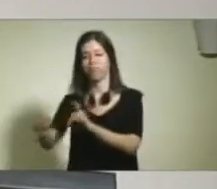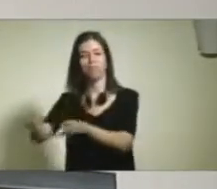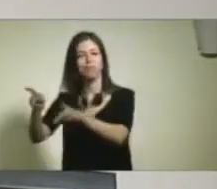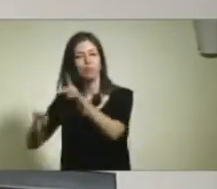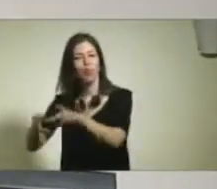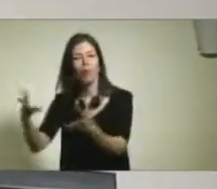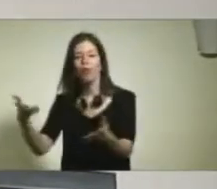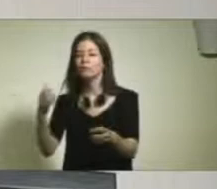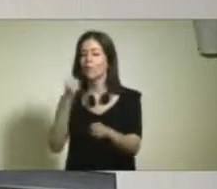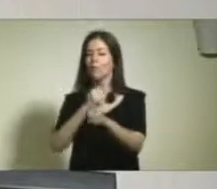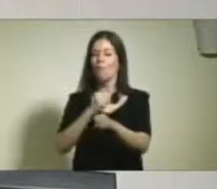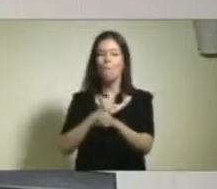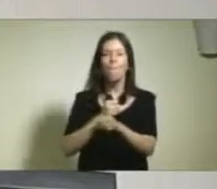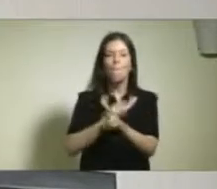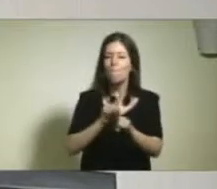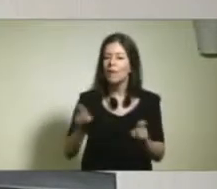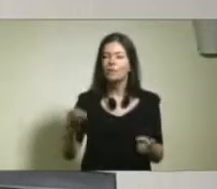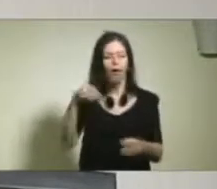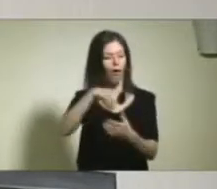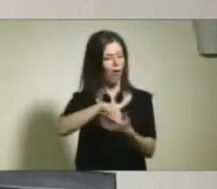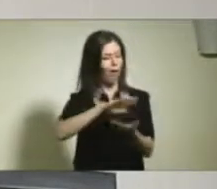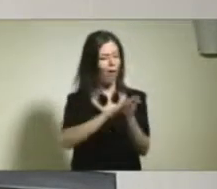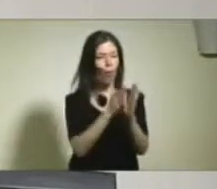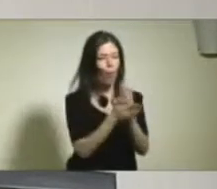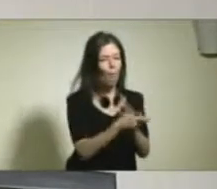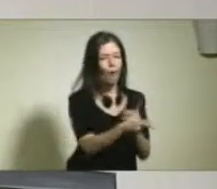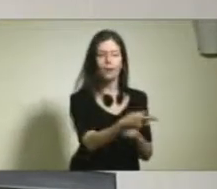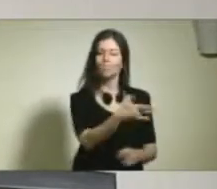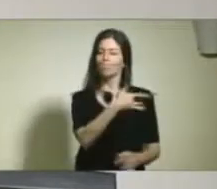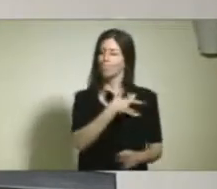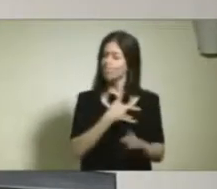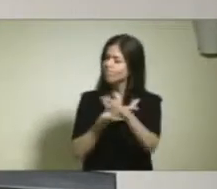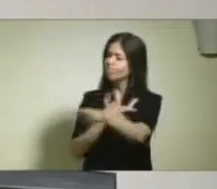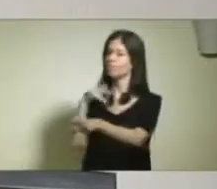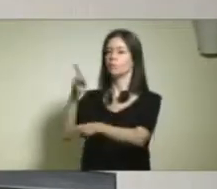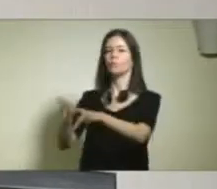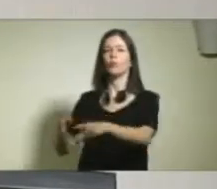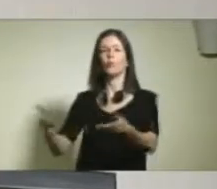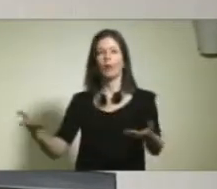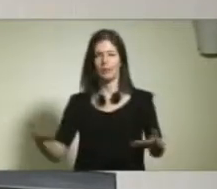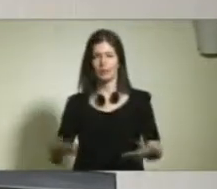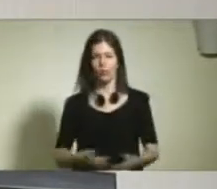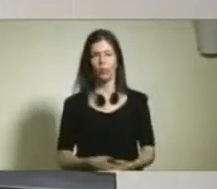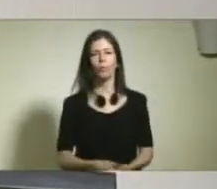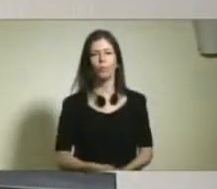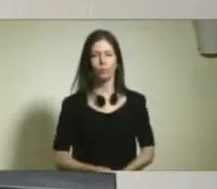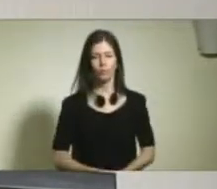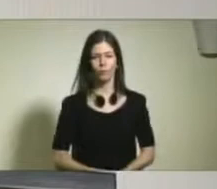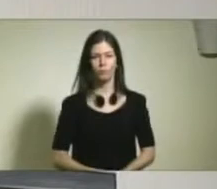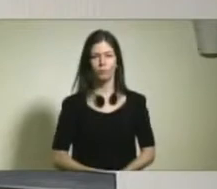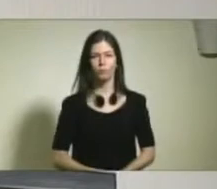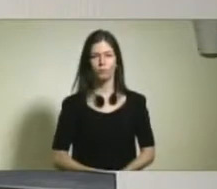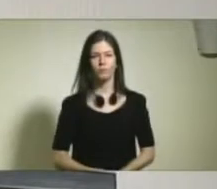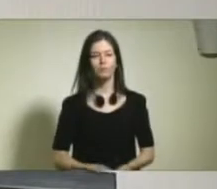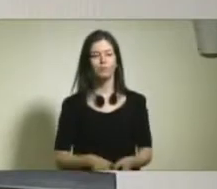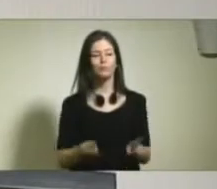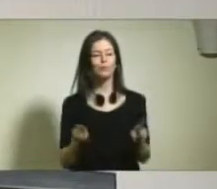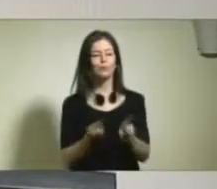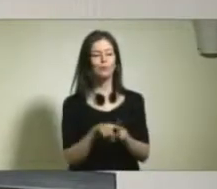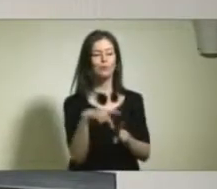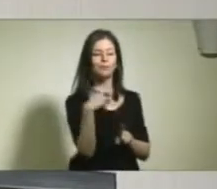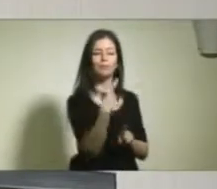sur les médias, à l'intérieur de l'entreprise. Et donc on a rénové aussi tous les bureaux du